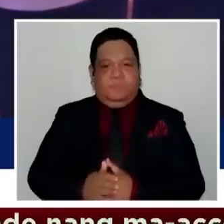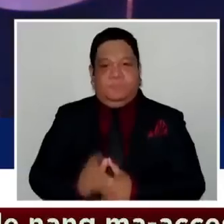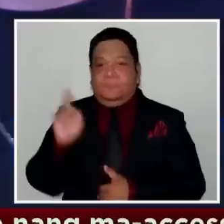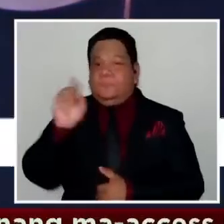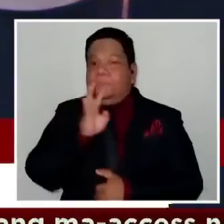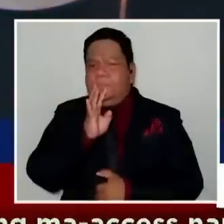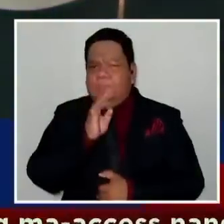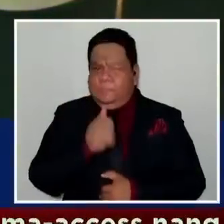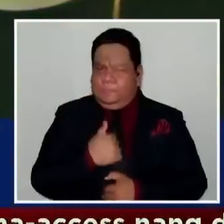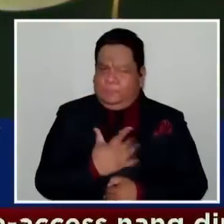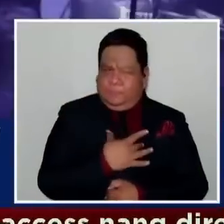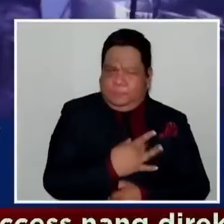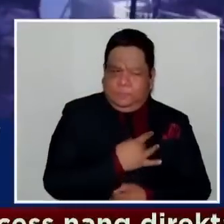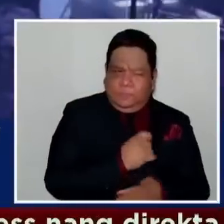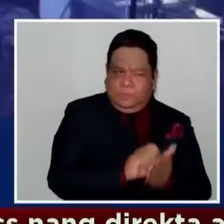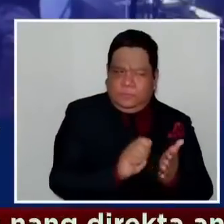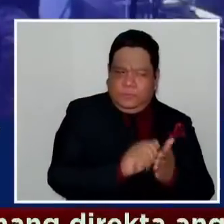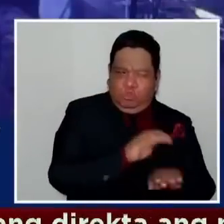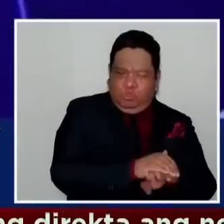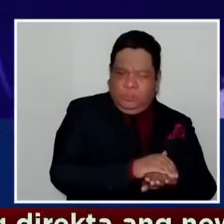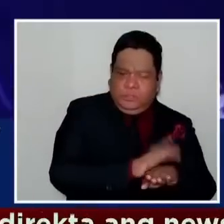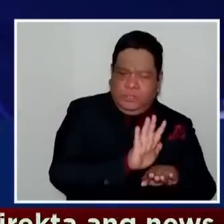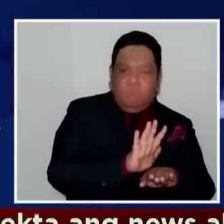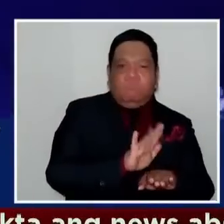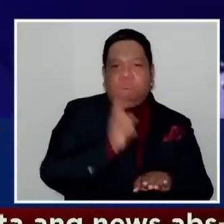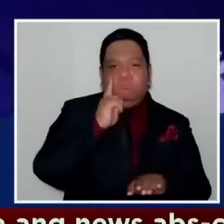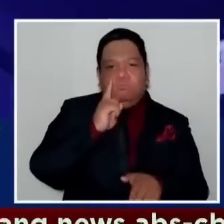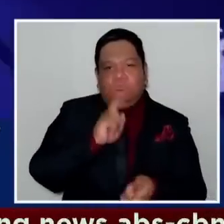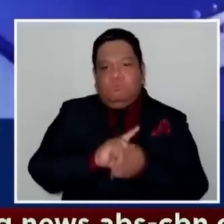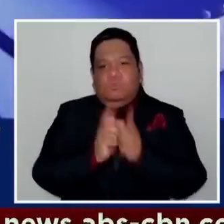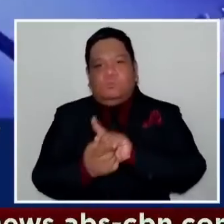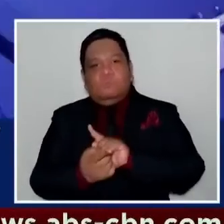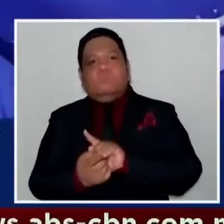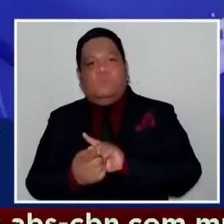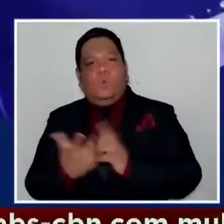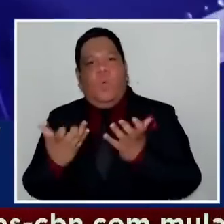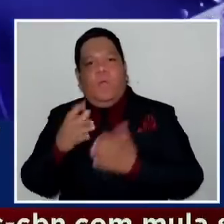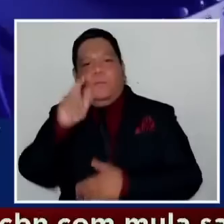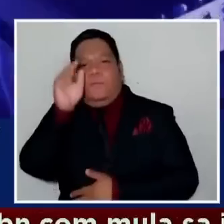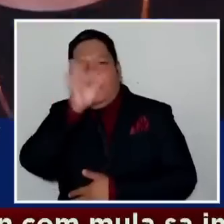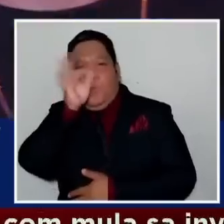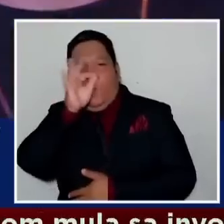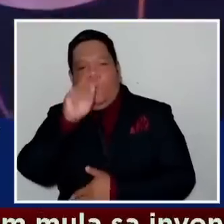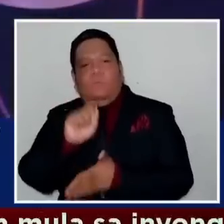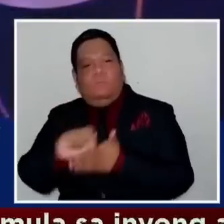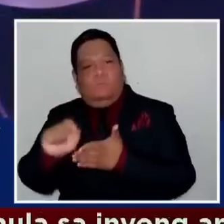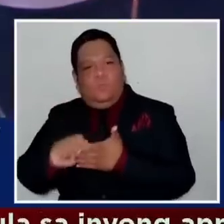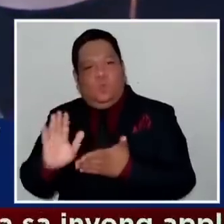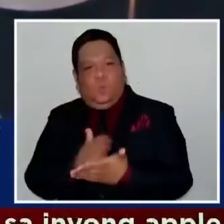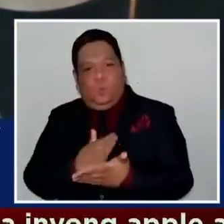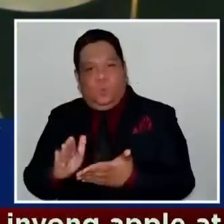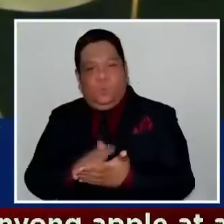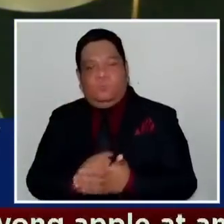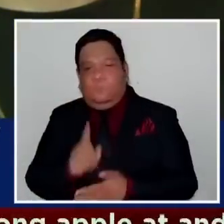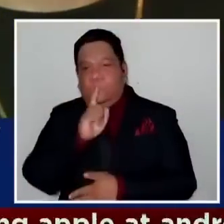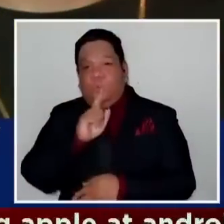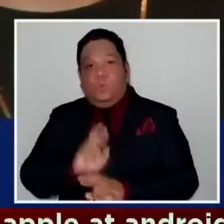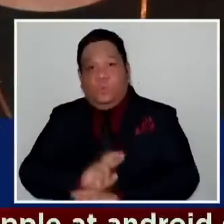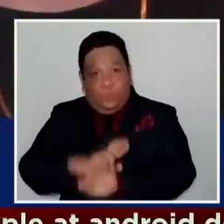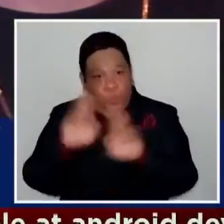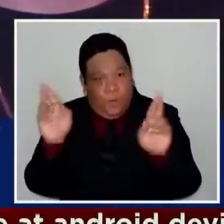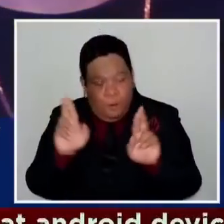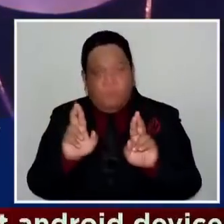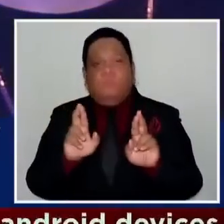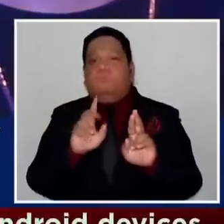parang siguro we wanted to put out a Tagalog track pag ready na kami that really justifies